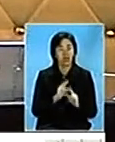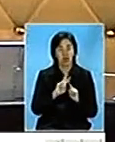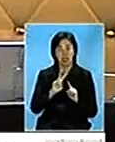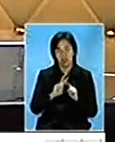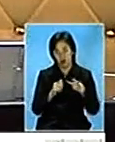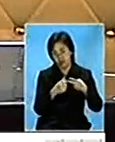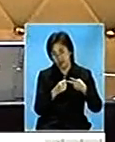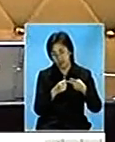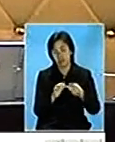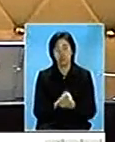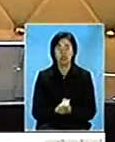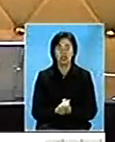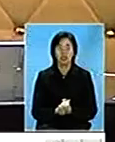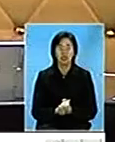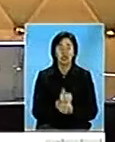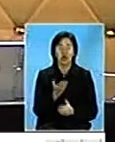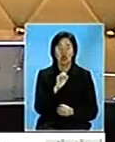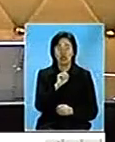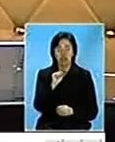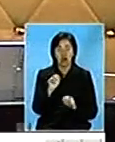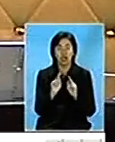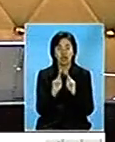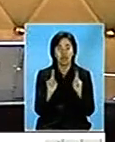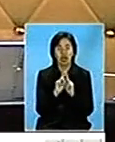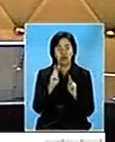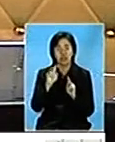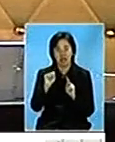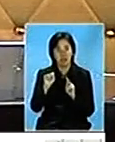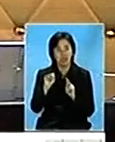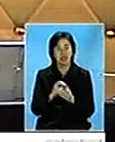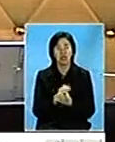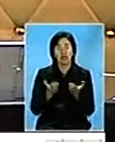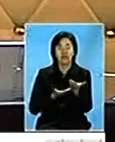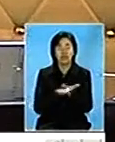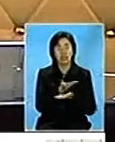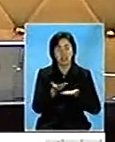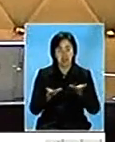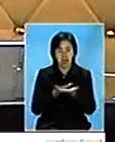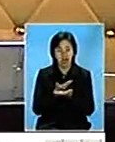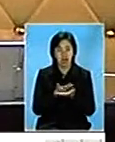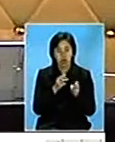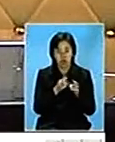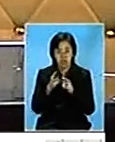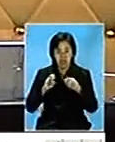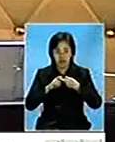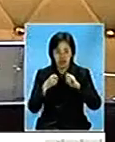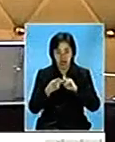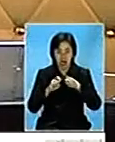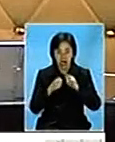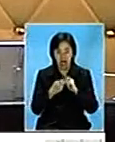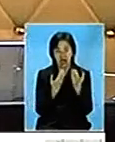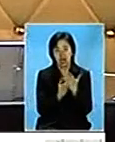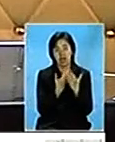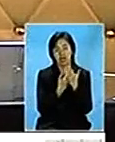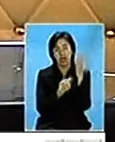เรื่องขอให้สภาผู้แทนราษฎรตั้งคณะกรรมการวิสามัญพิจารณาศึกษาหาและหามาตรการแก้ไขปัญหาราคายาง